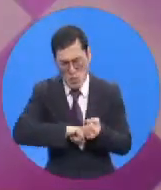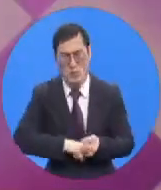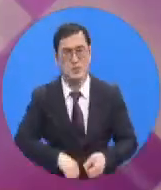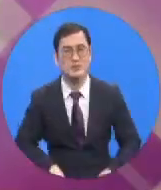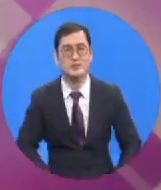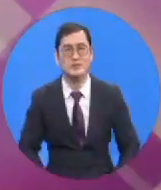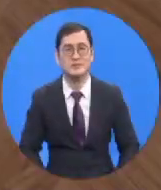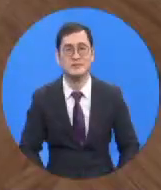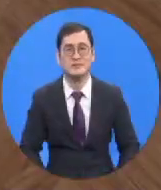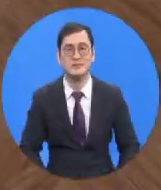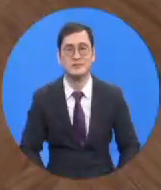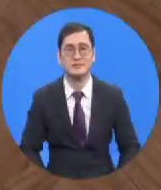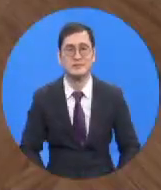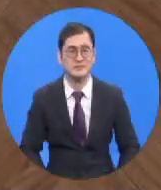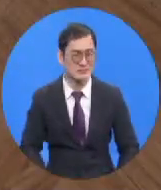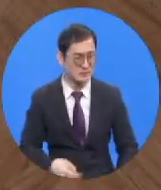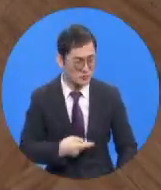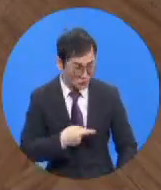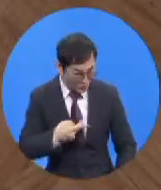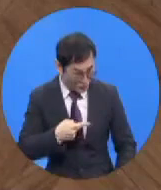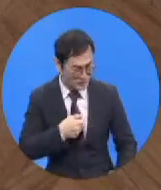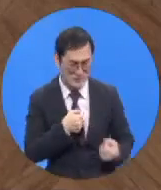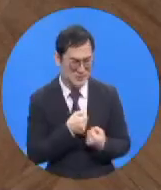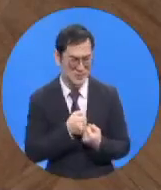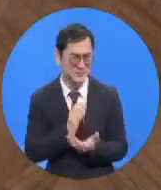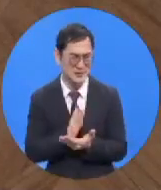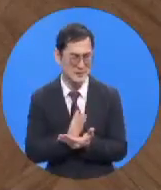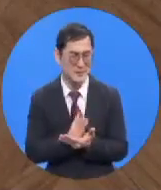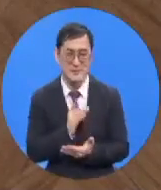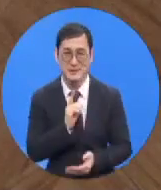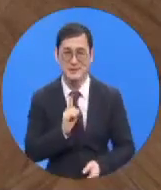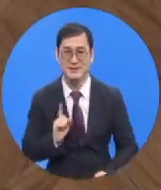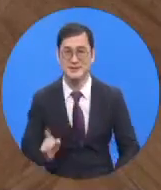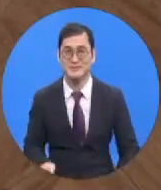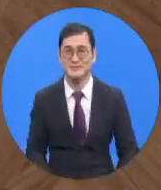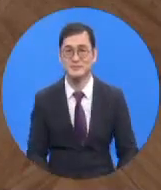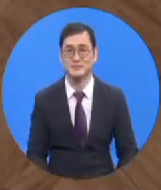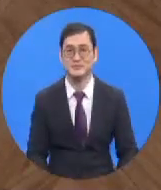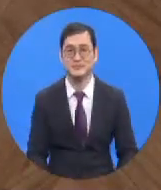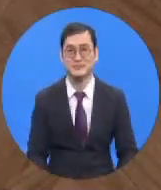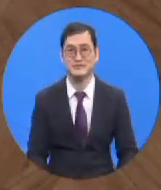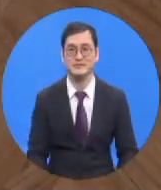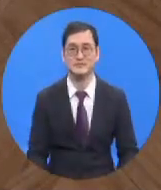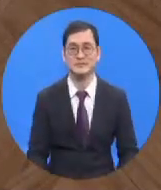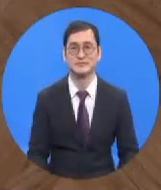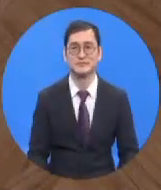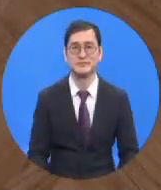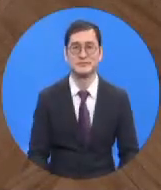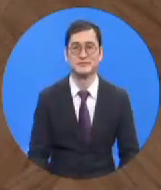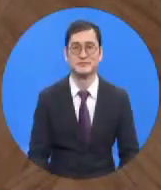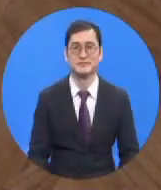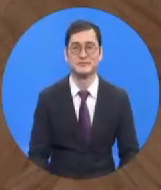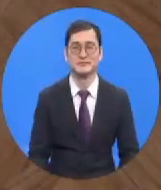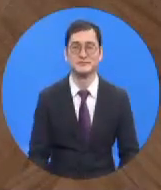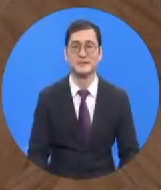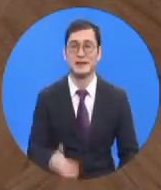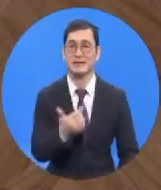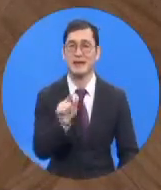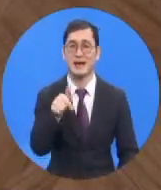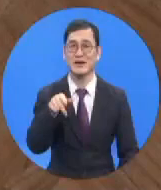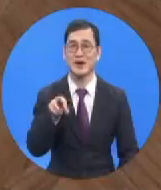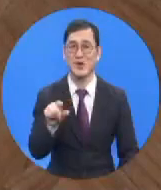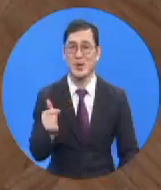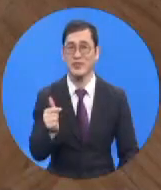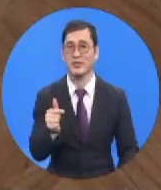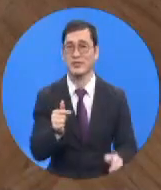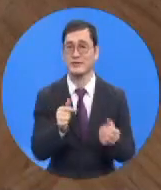어떻게 보십니까? 일단 전제라도 저도 국민의힘의 당원의 일원으로서 이 말씀을 드리겠습니다. 예. 나경원 전 의원이 출마를 하면서